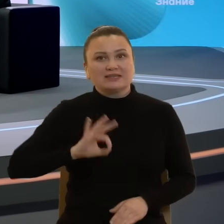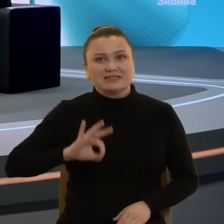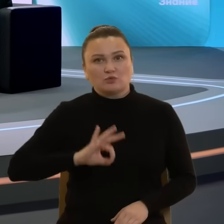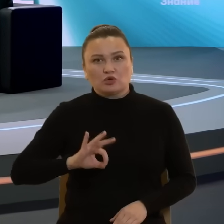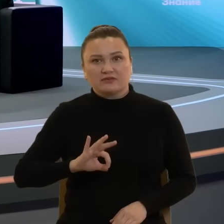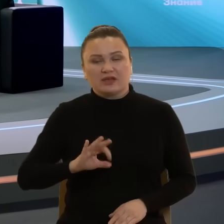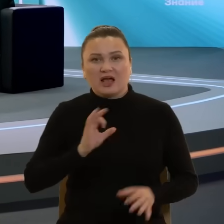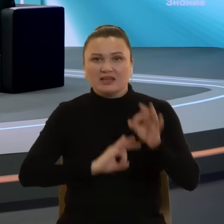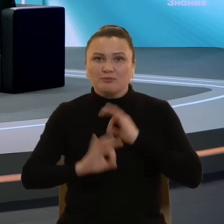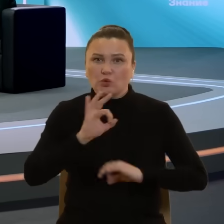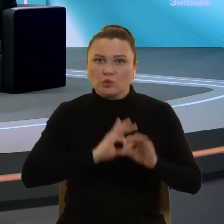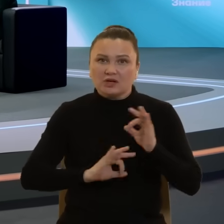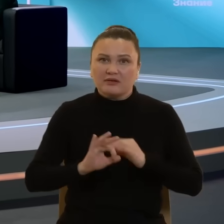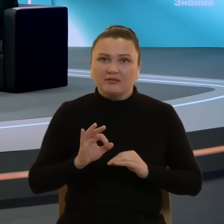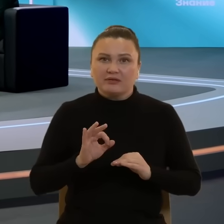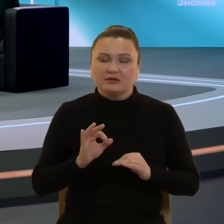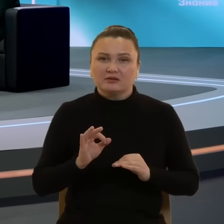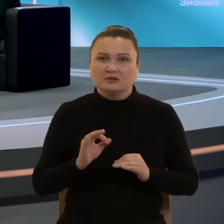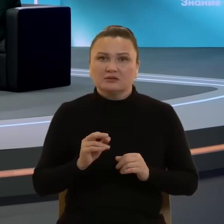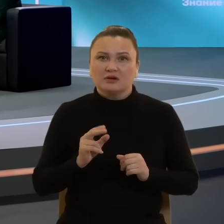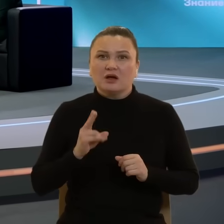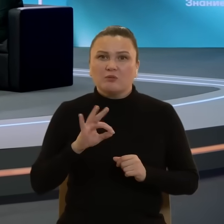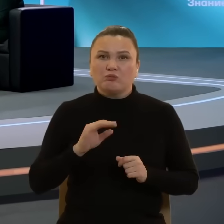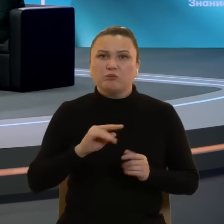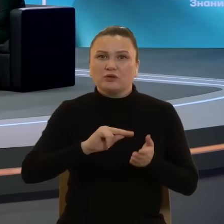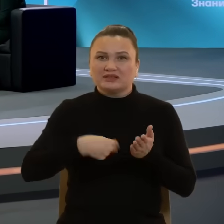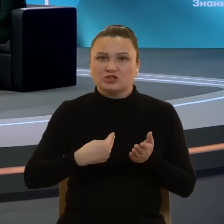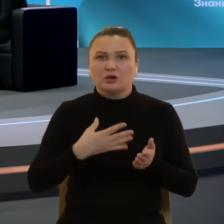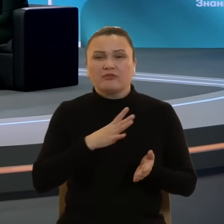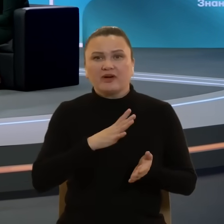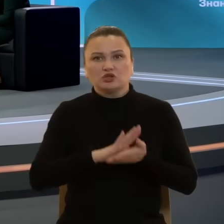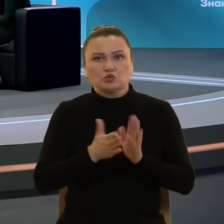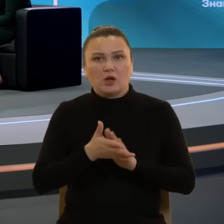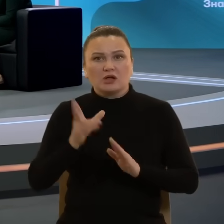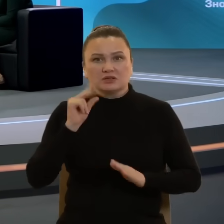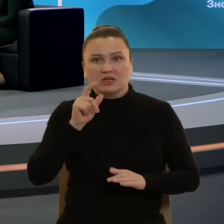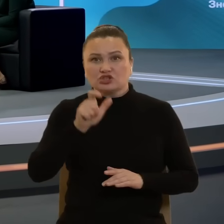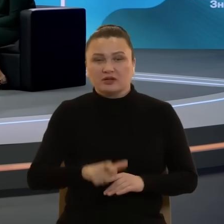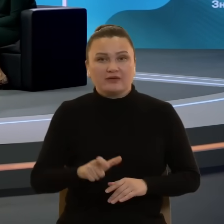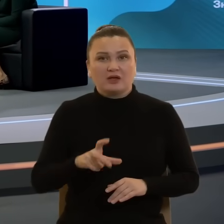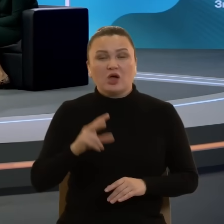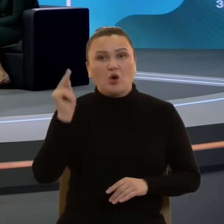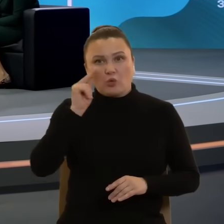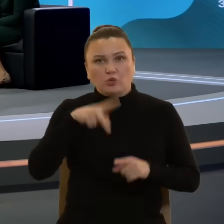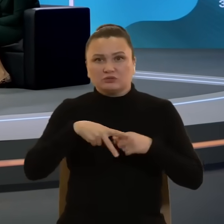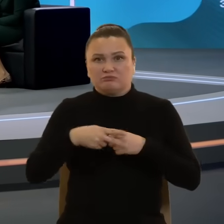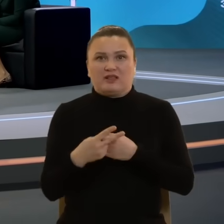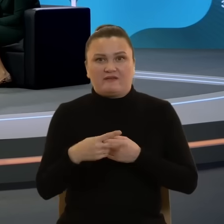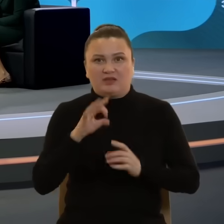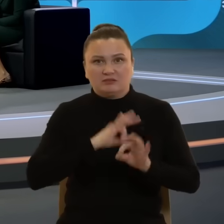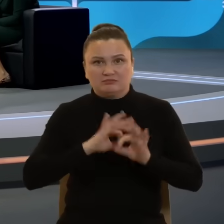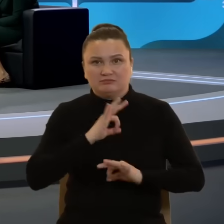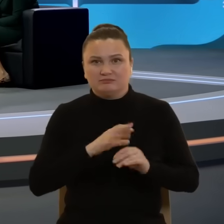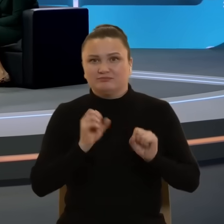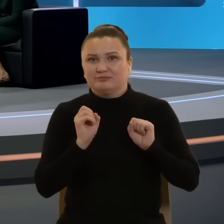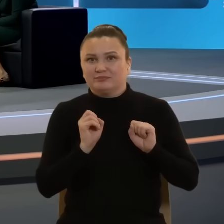использования антибиотиков как бы по назначению? Ведь есть еще ситуации, когда человек не прошел полный курс антибиотиков, как я